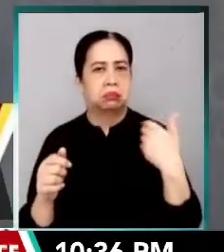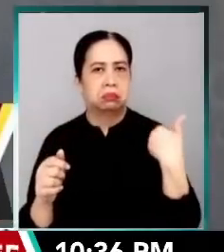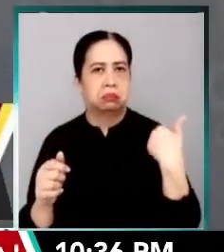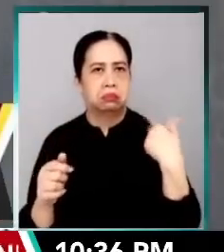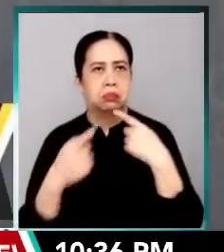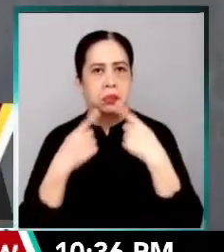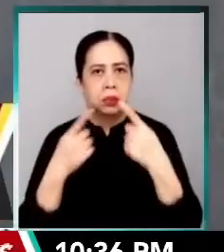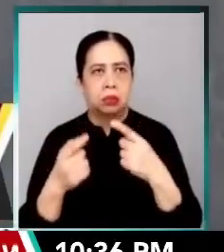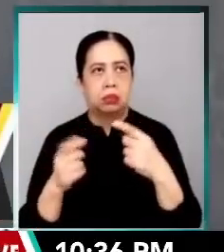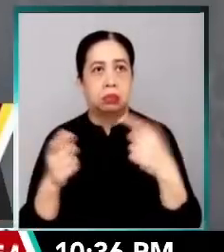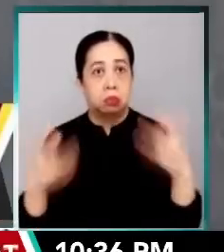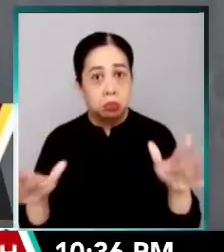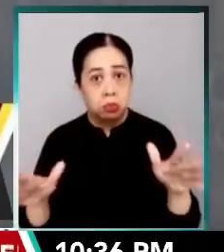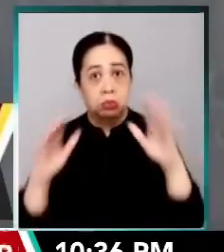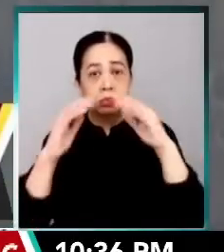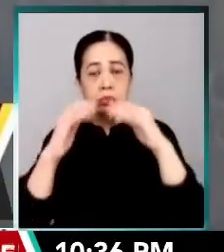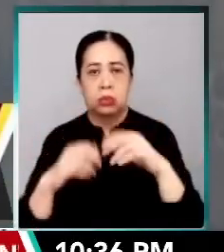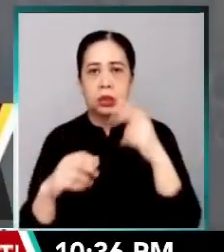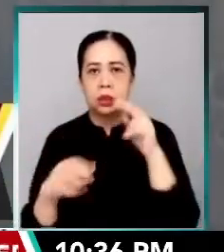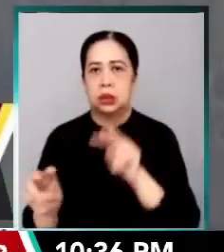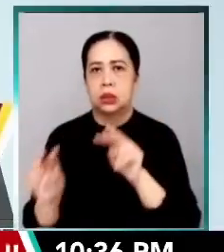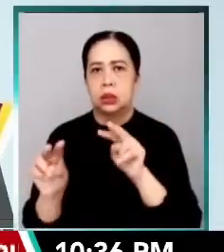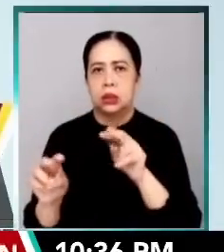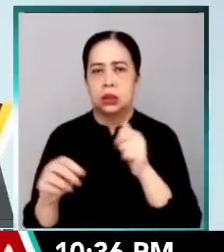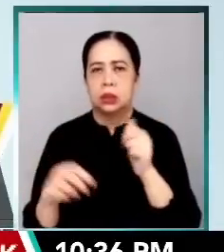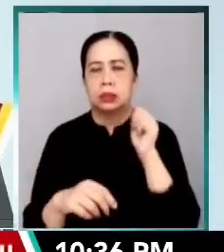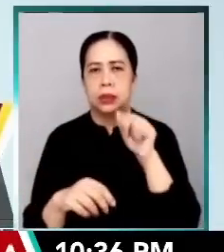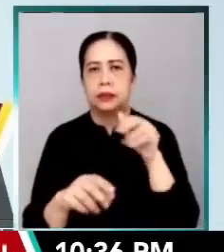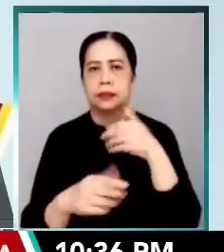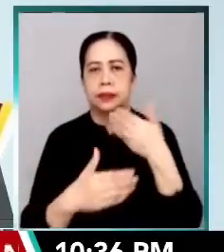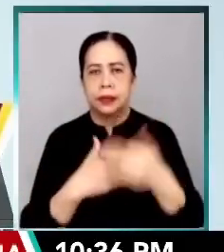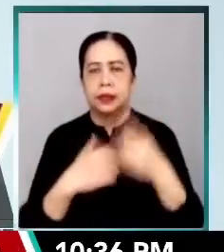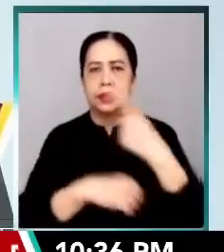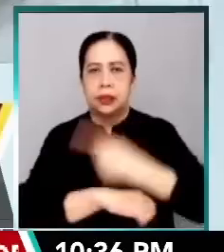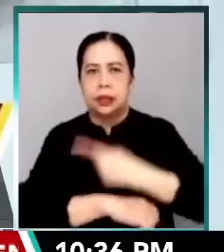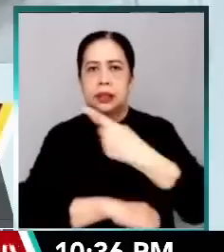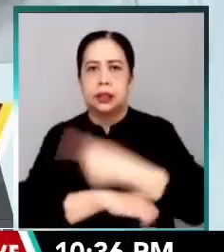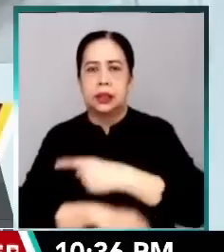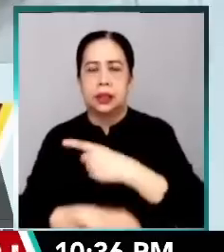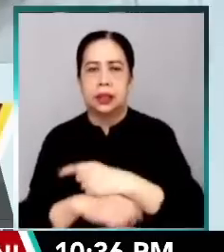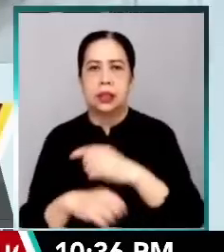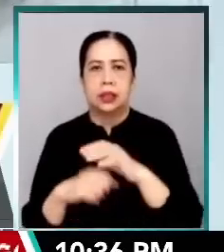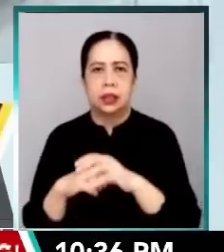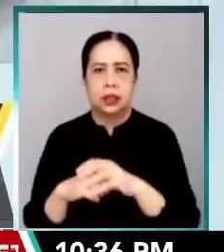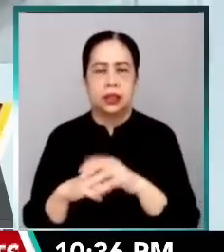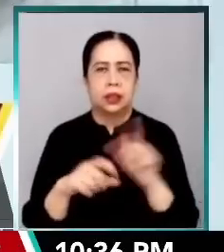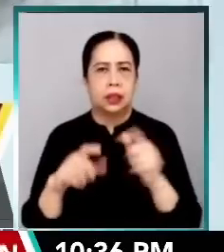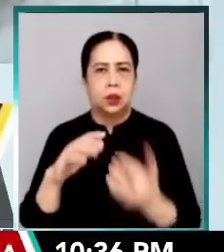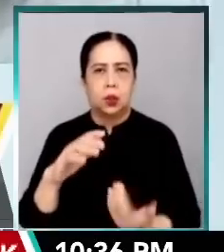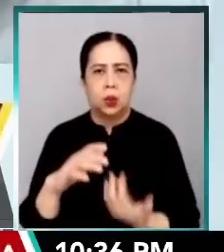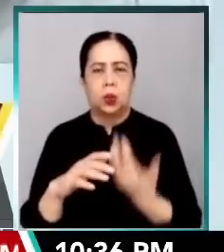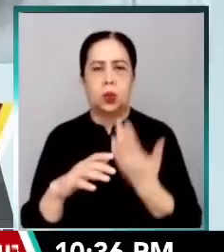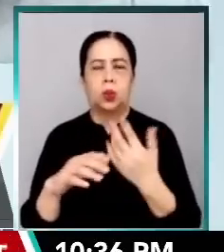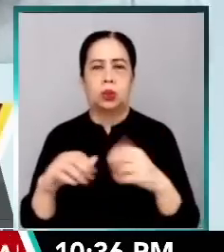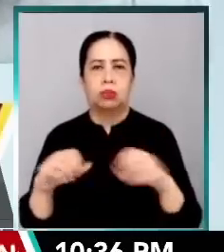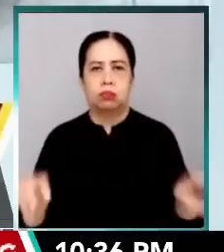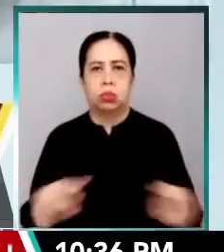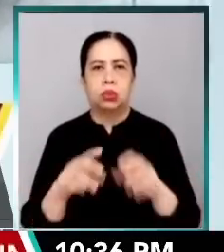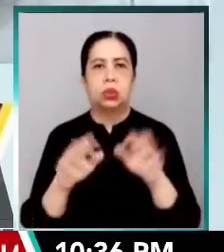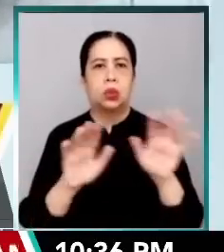The reason why we have to look at this on a day-to-day basis. Mm-hmm. It's an effusive eruption, malumanay